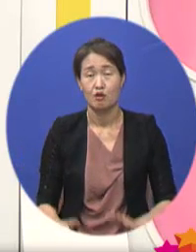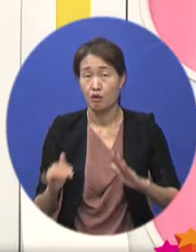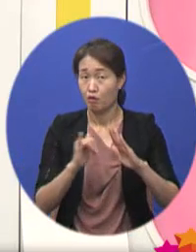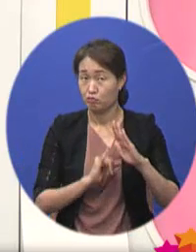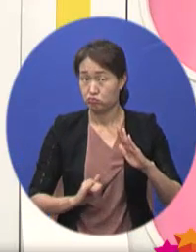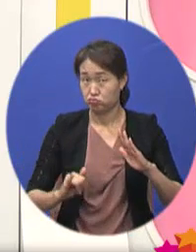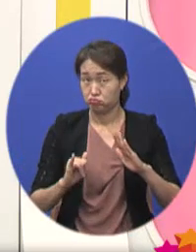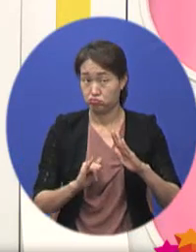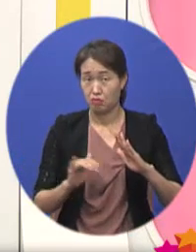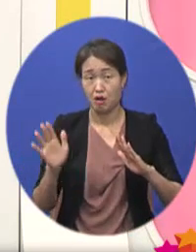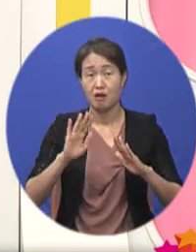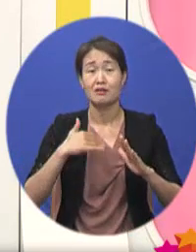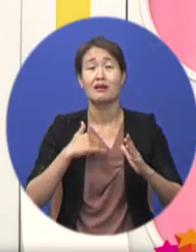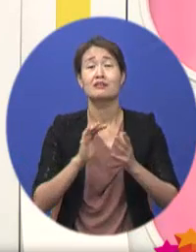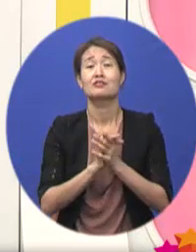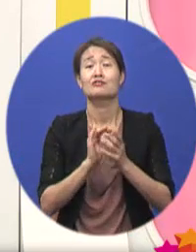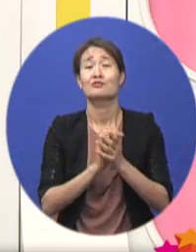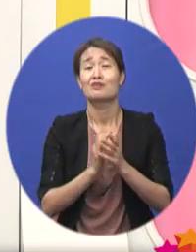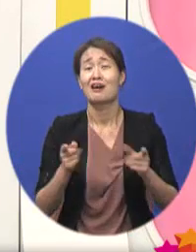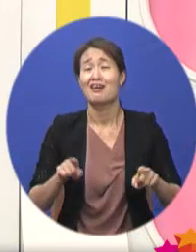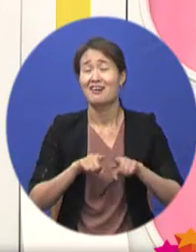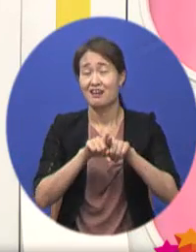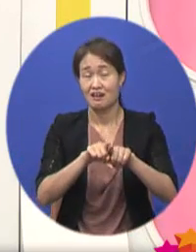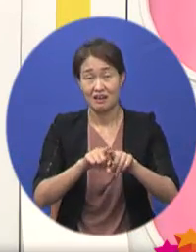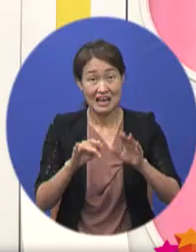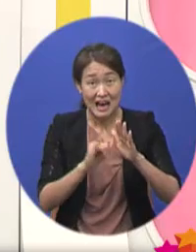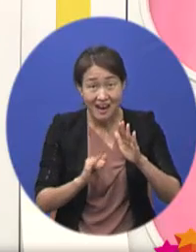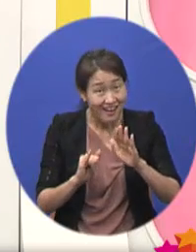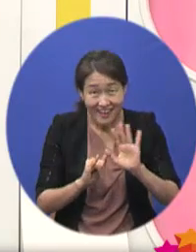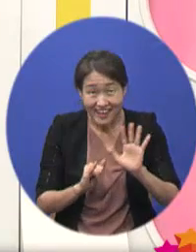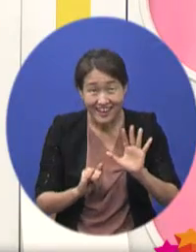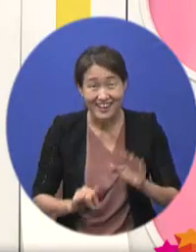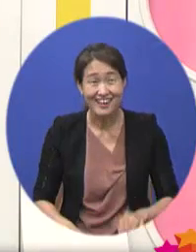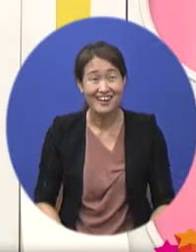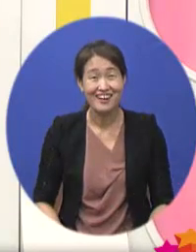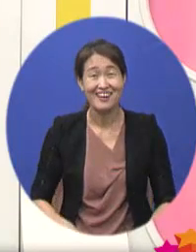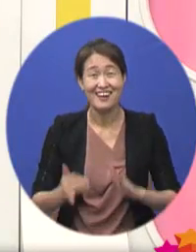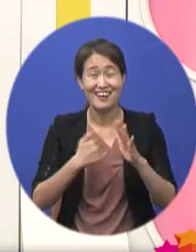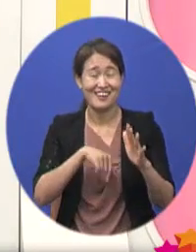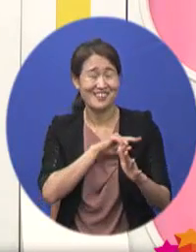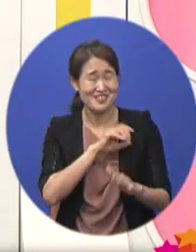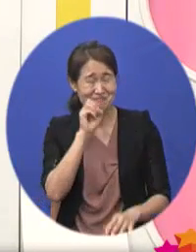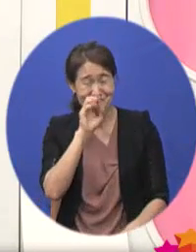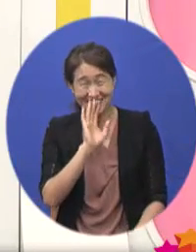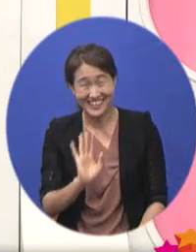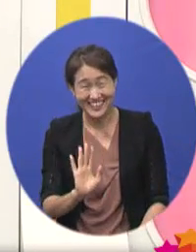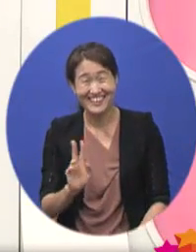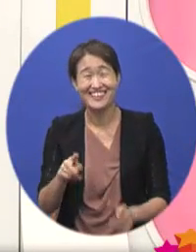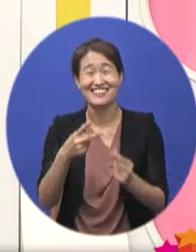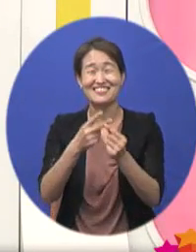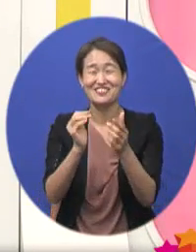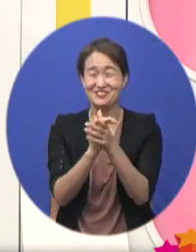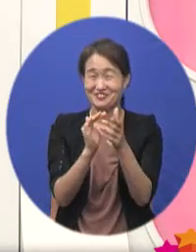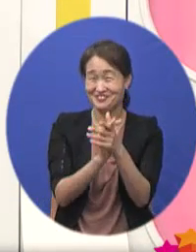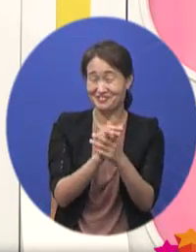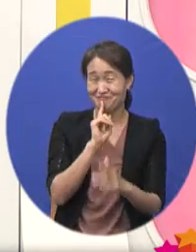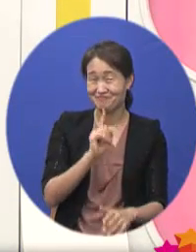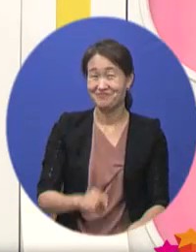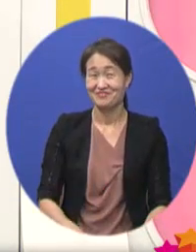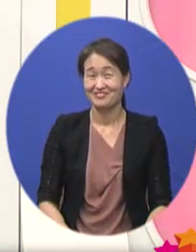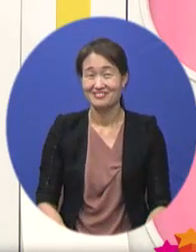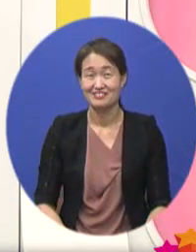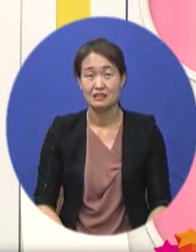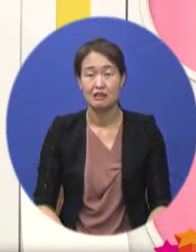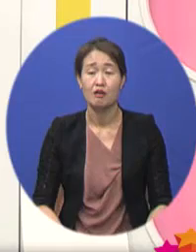가족들. 아, 그 우리 친구들하고 같이 가야지라. 아니, 가족들. 예. 가족들을 먼저 모시고 가고 그다음에 두 번째 친구들 모시고 가시고.